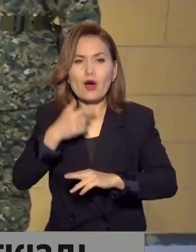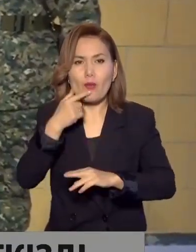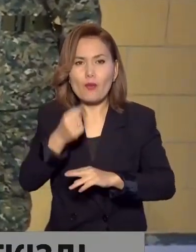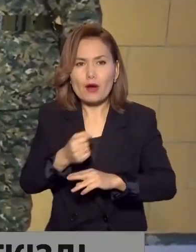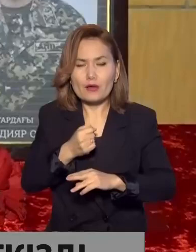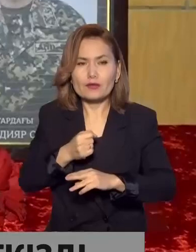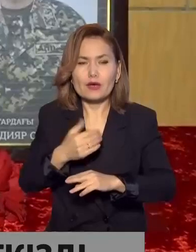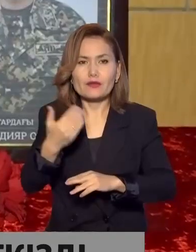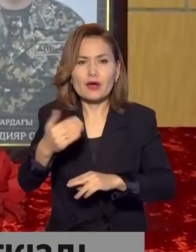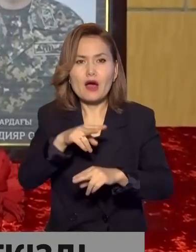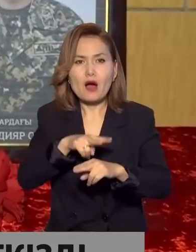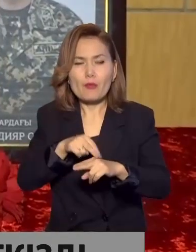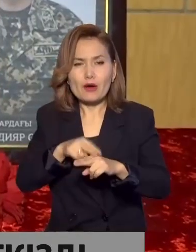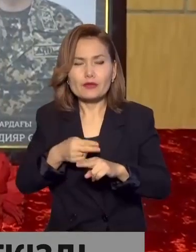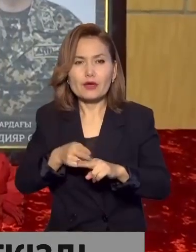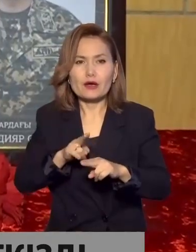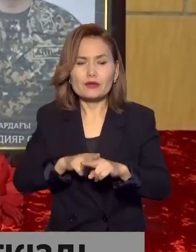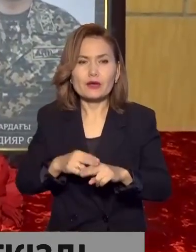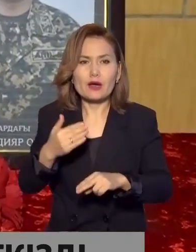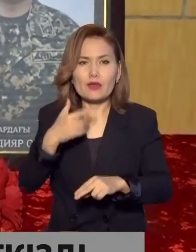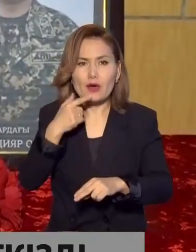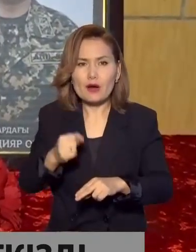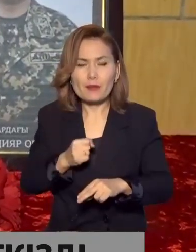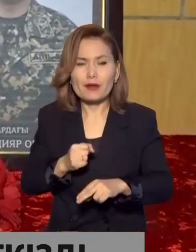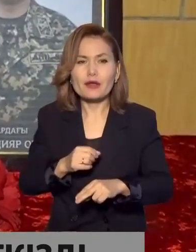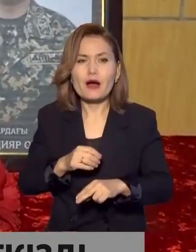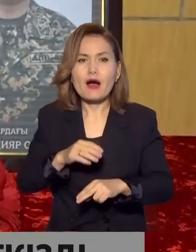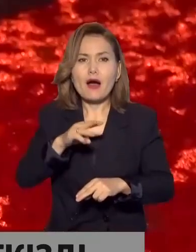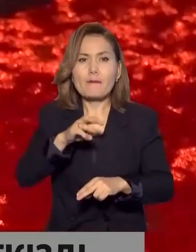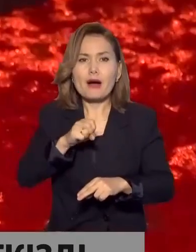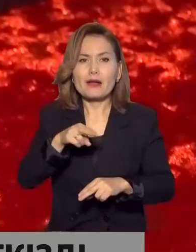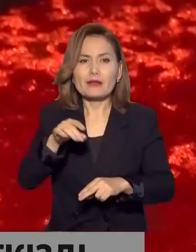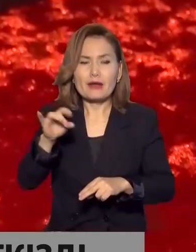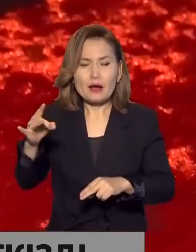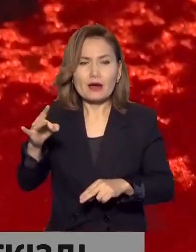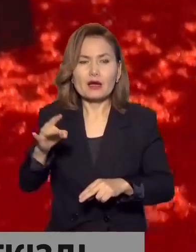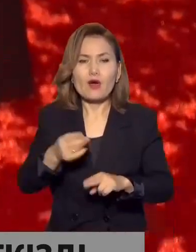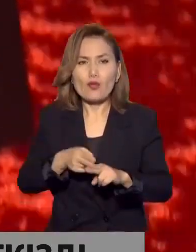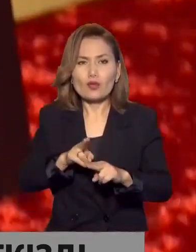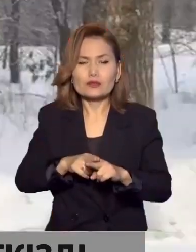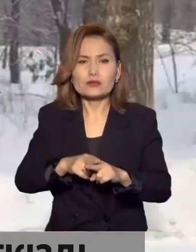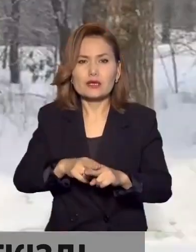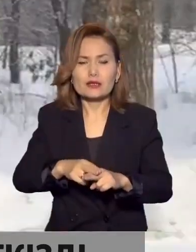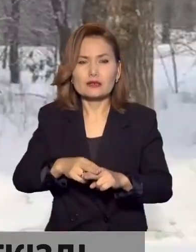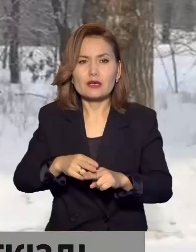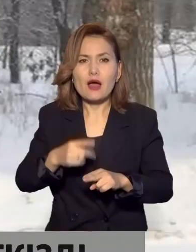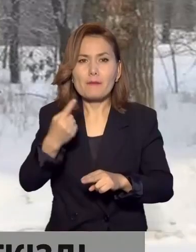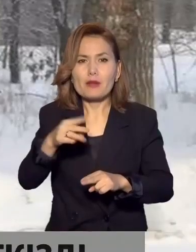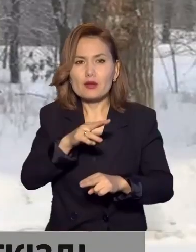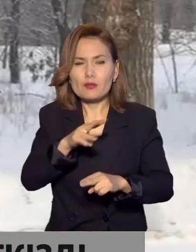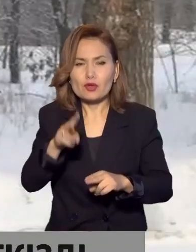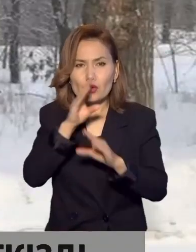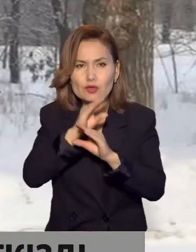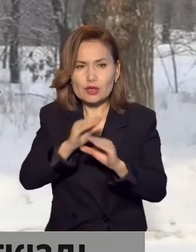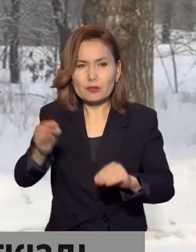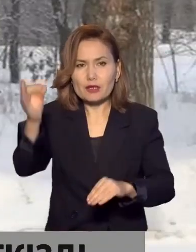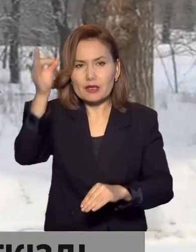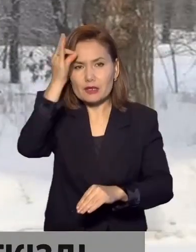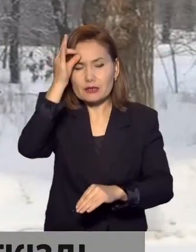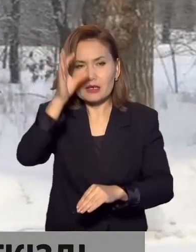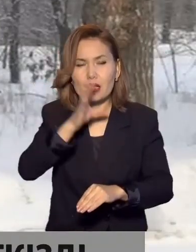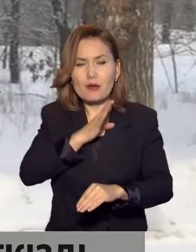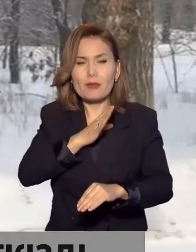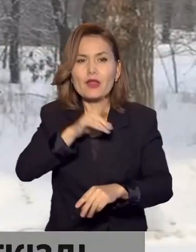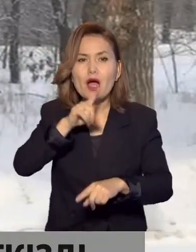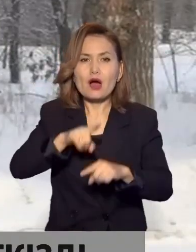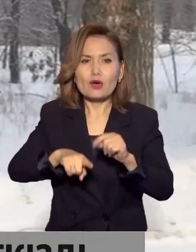тапқан қатарластары Мадияр Қайсаров пен Айбат Амановты бір минут үнсіздікпен қаралы жиында еске алды. Олардың